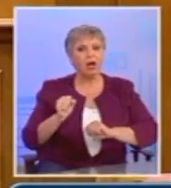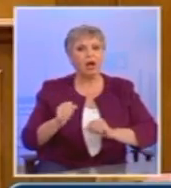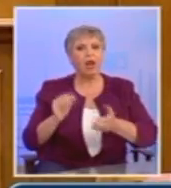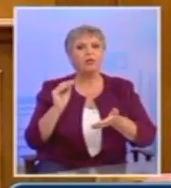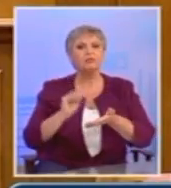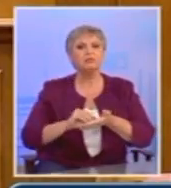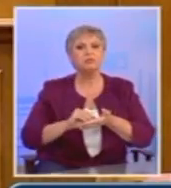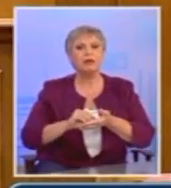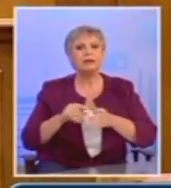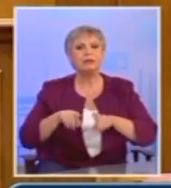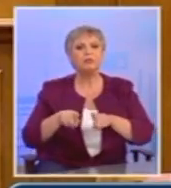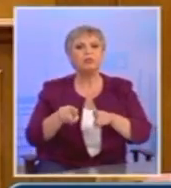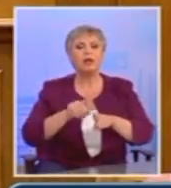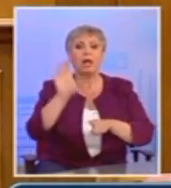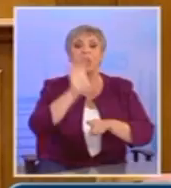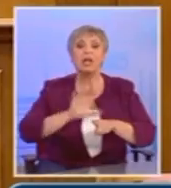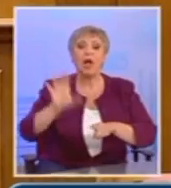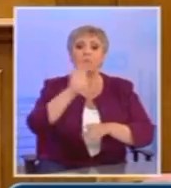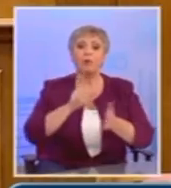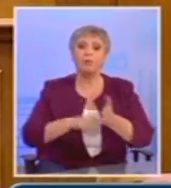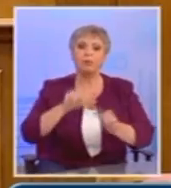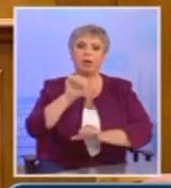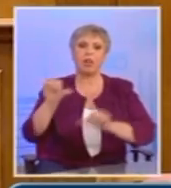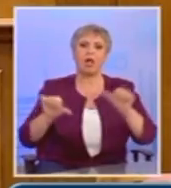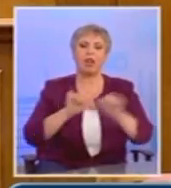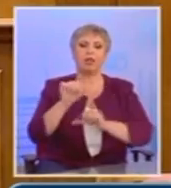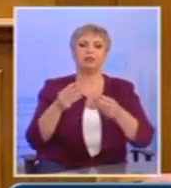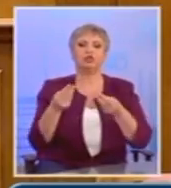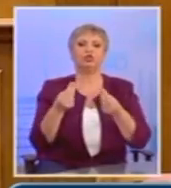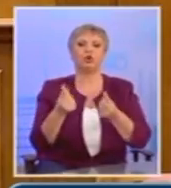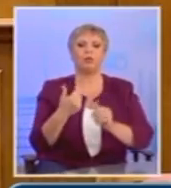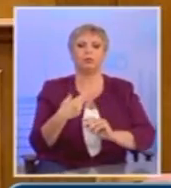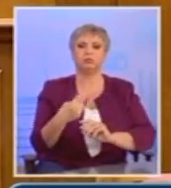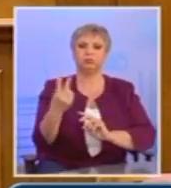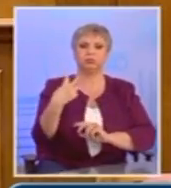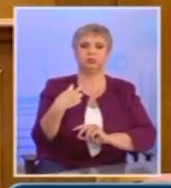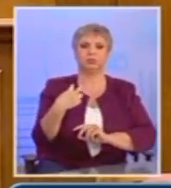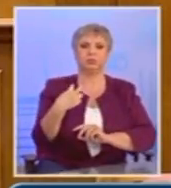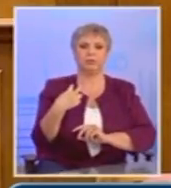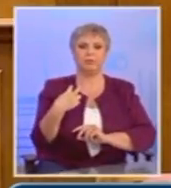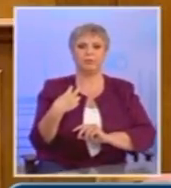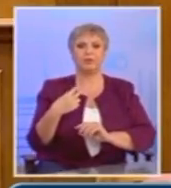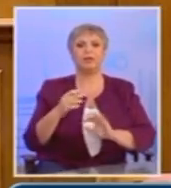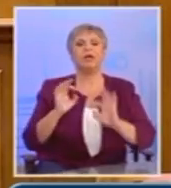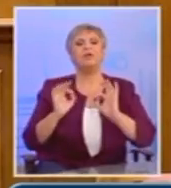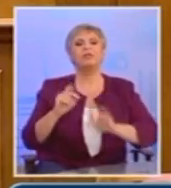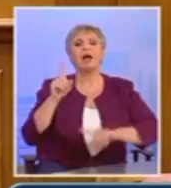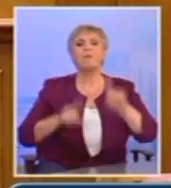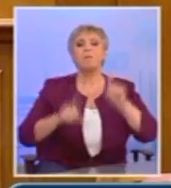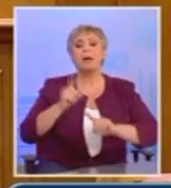Αυτό σήμερα, με βάση τους συσχετισμούς, μπορεί να μην φαίνεται εφικτό.